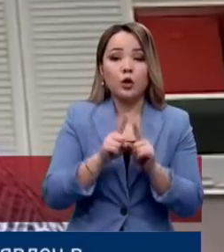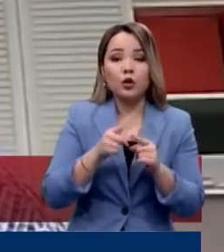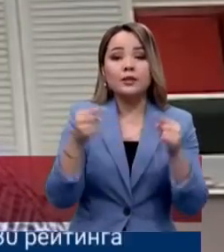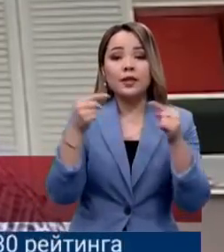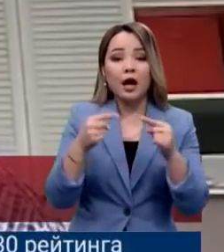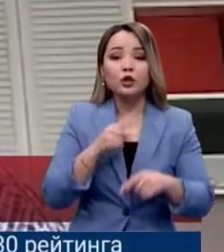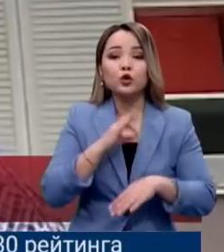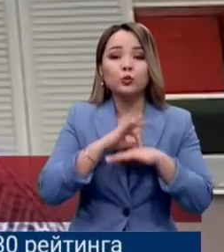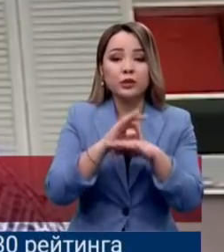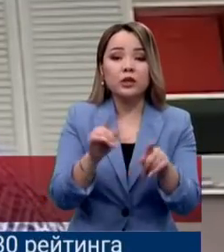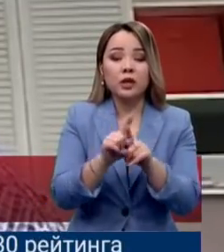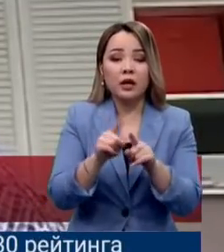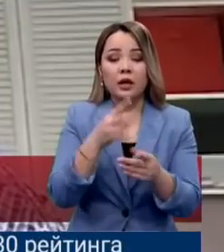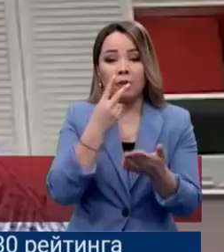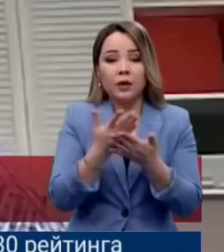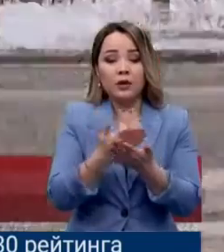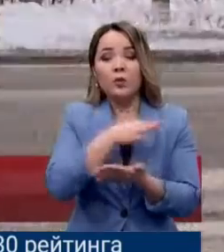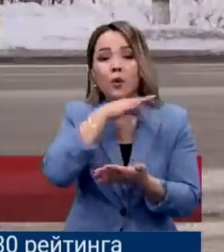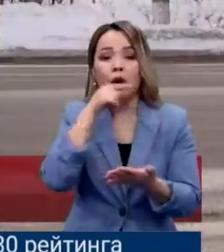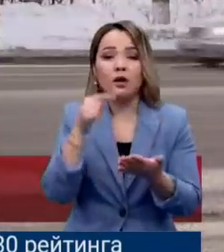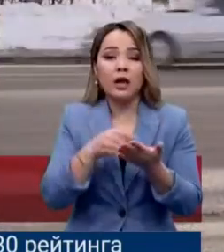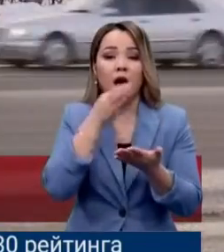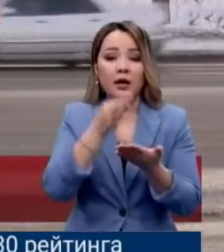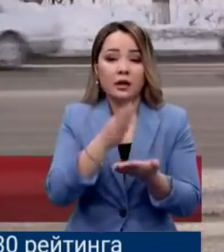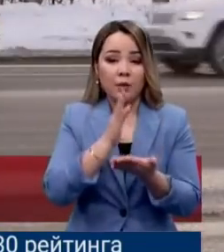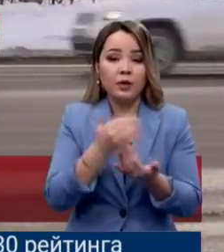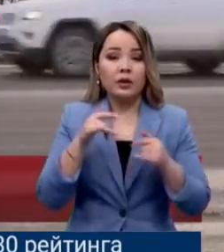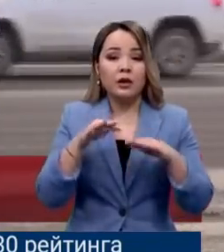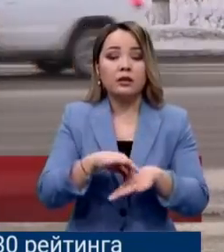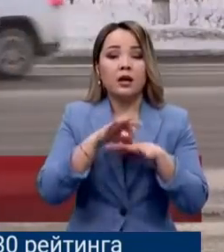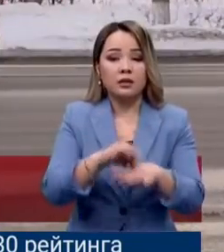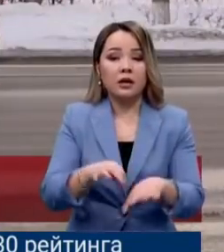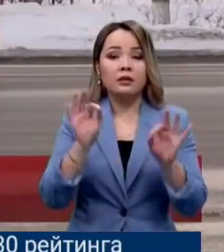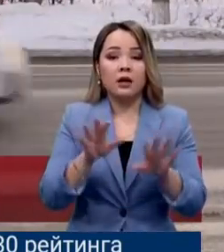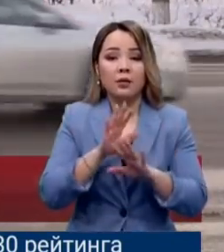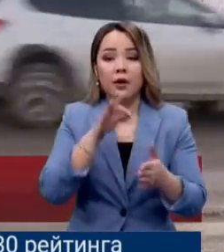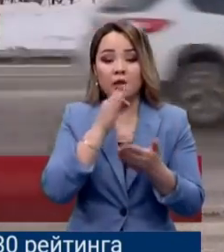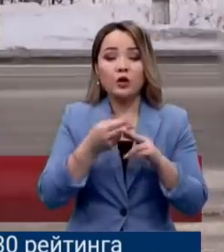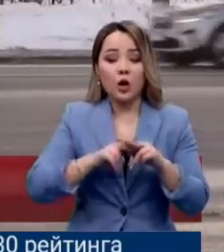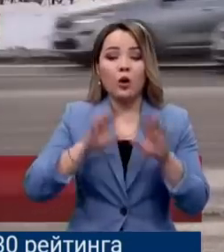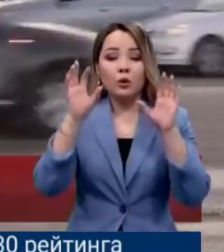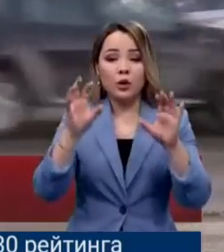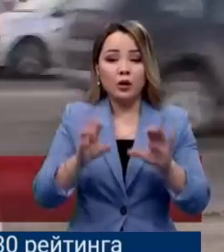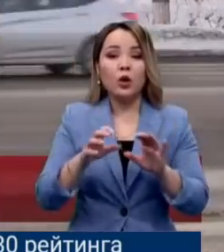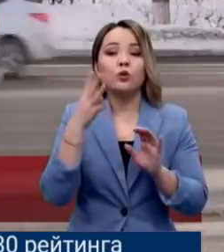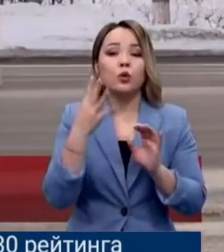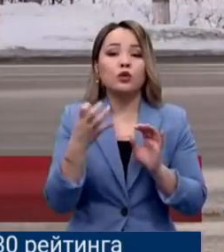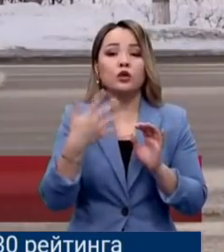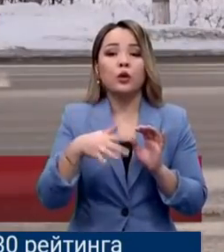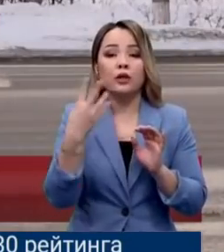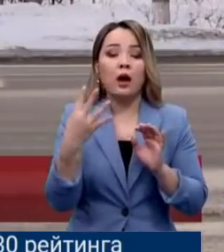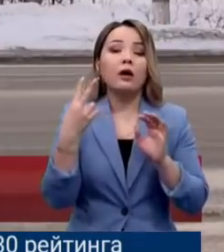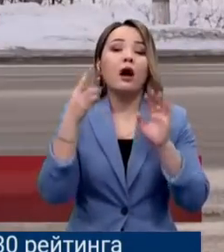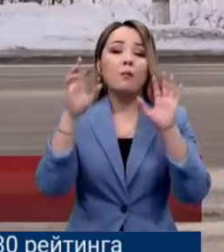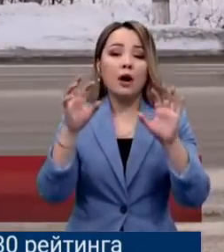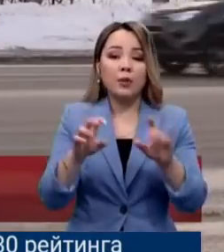бір жұмыстарына деген сыни мәселе көп айтылды. Биліктің әрекетсіздігі деп аталатын қылмыстық кодекстің 452-ші бабына